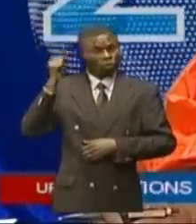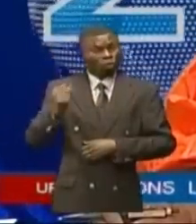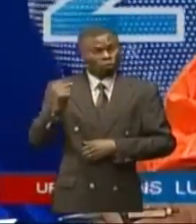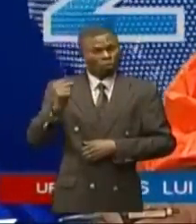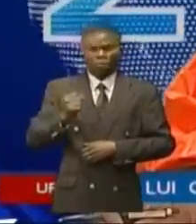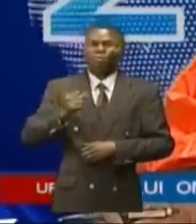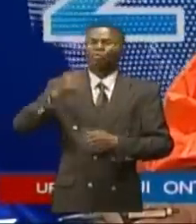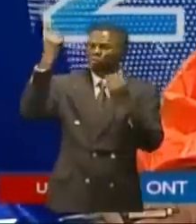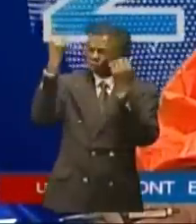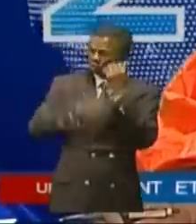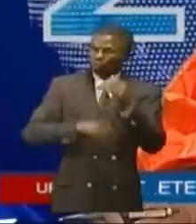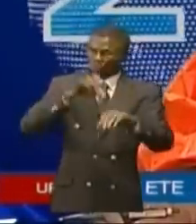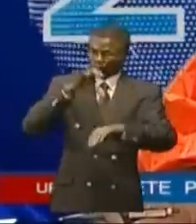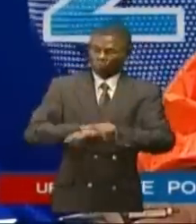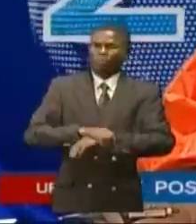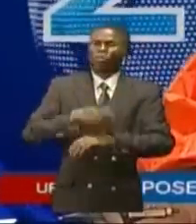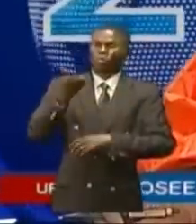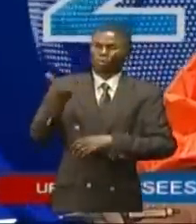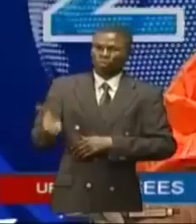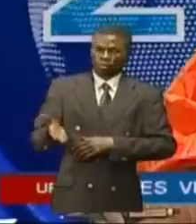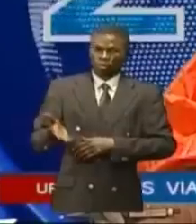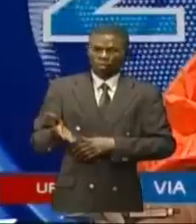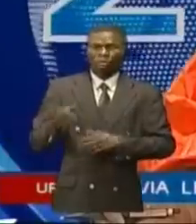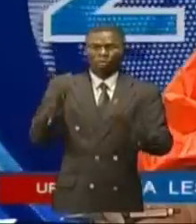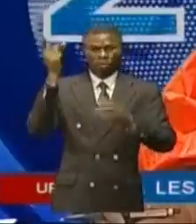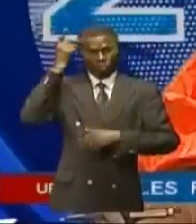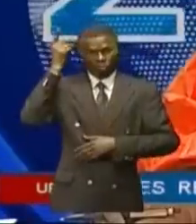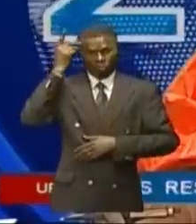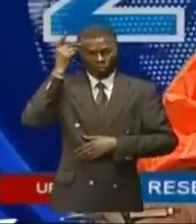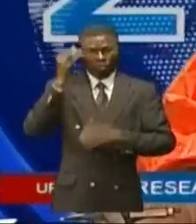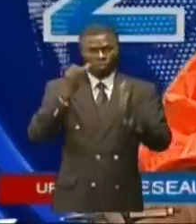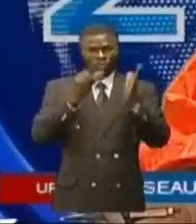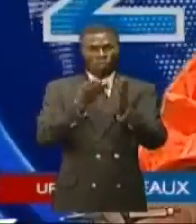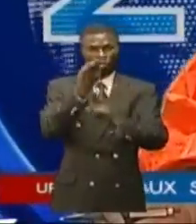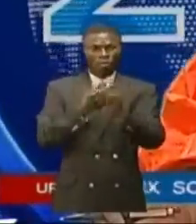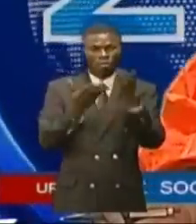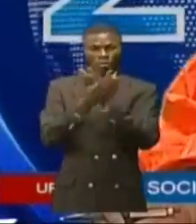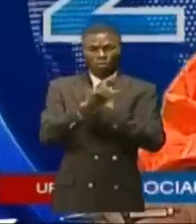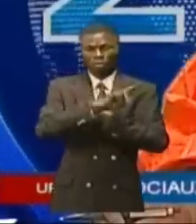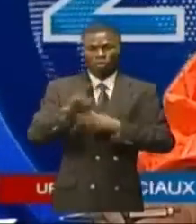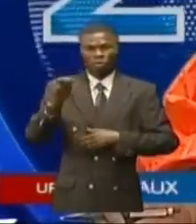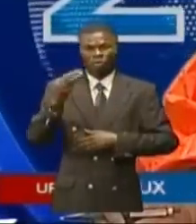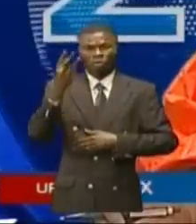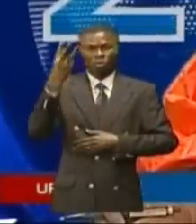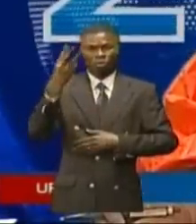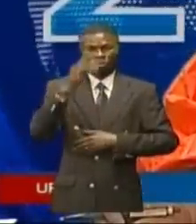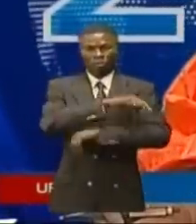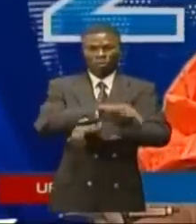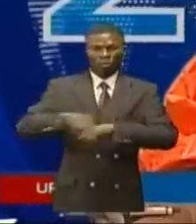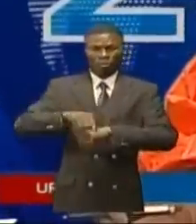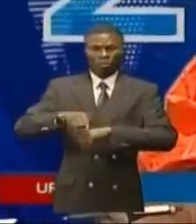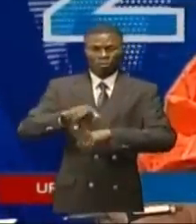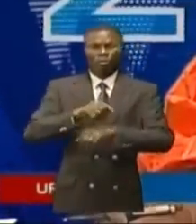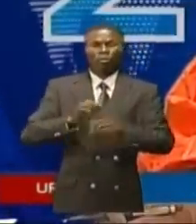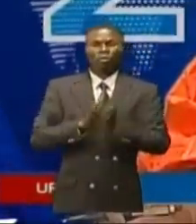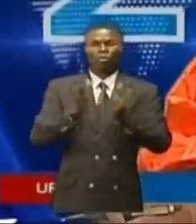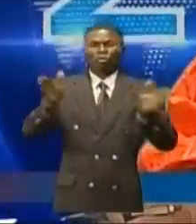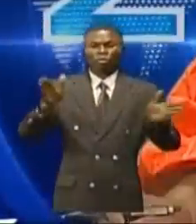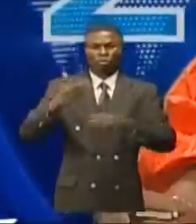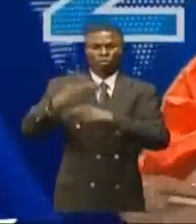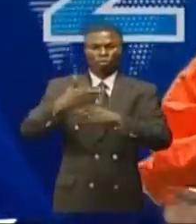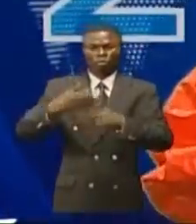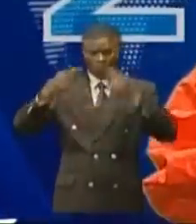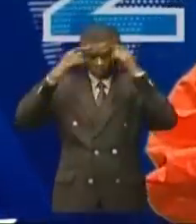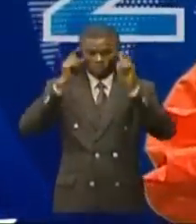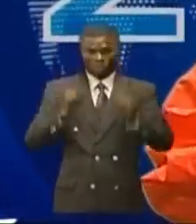et seront sévèrement sanctionnés. Fait à Kinshasa, le 7 juillet 2023, le cabinet du procureur général près la Cour